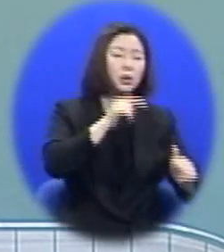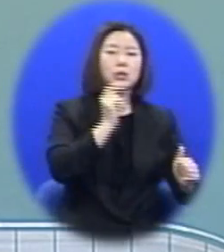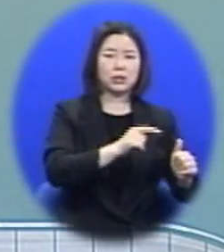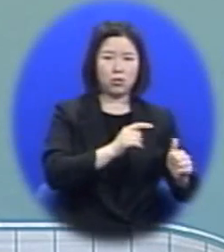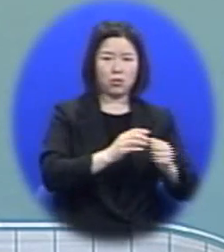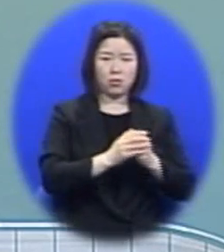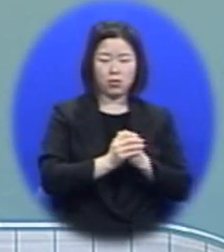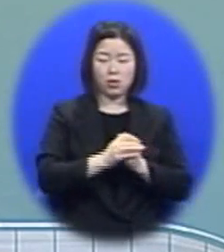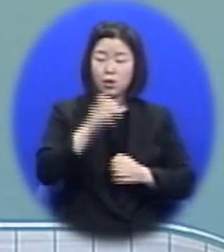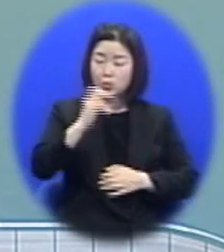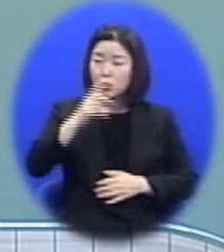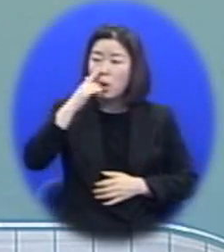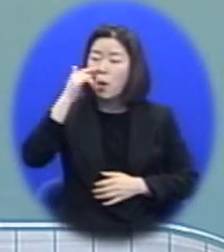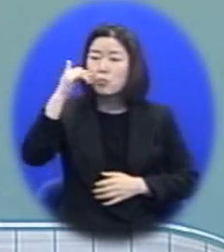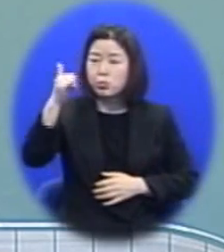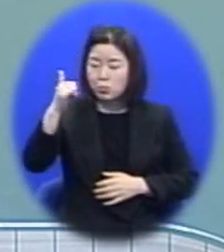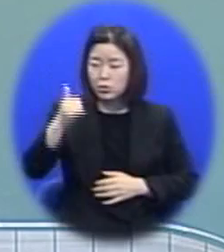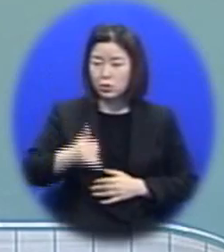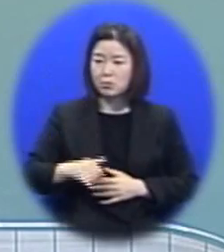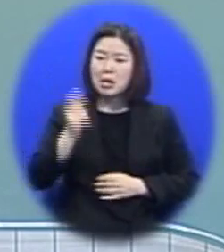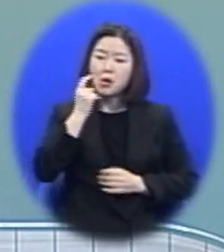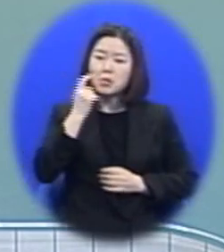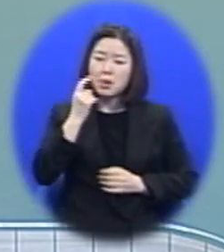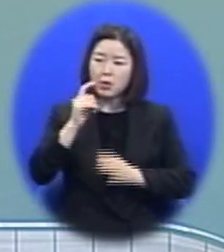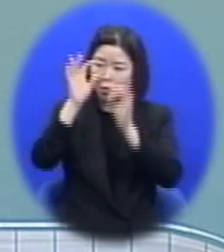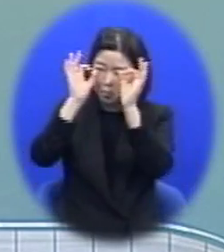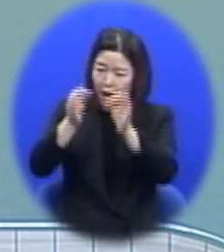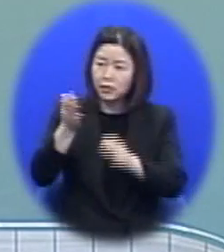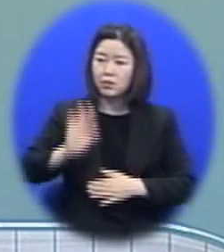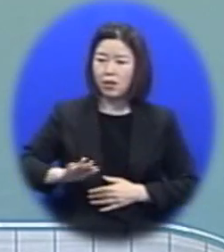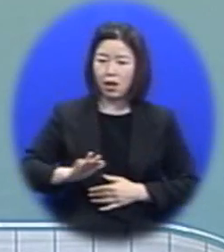봤는데 자기가 거짓말한 거는 그렇게